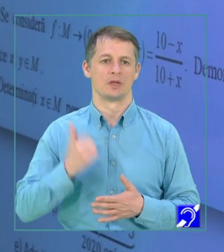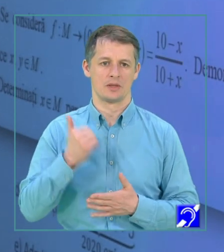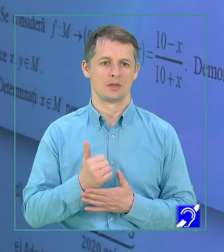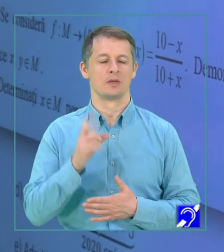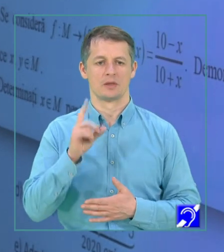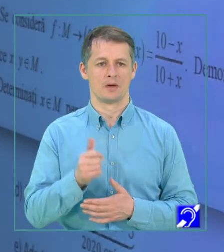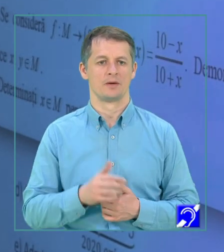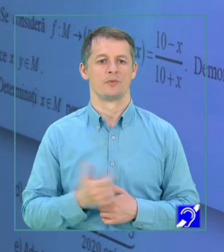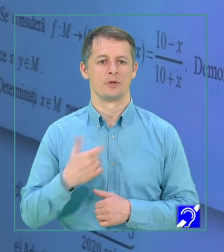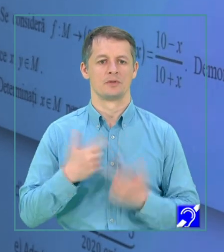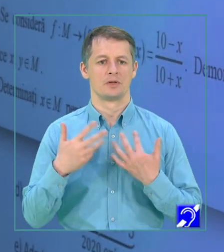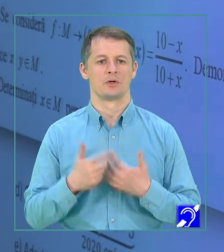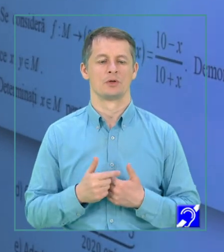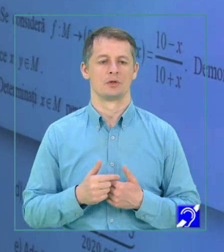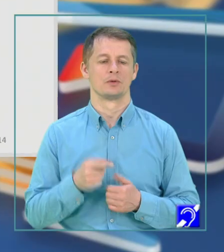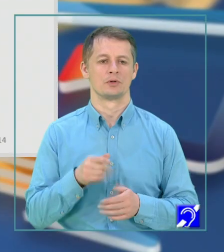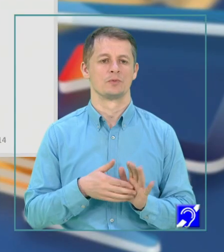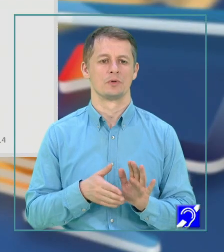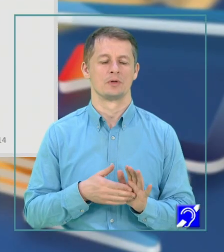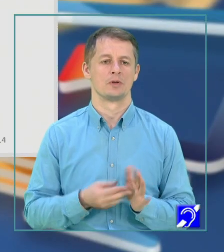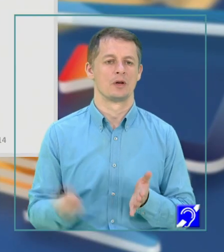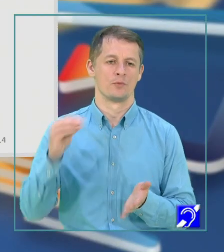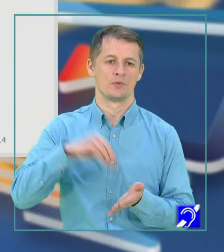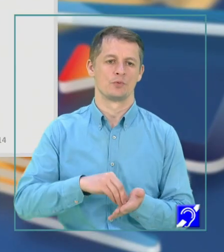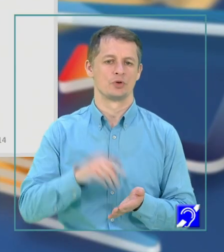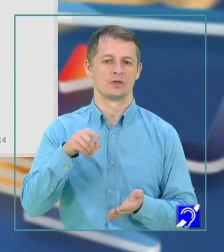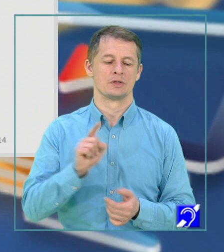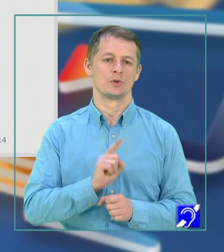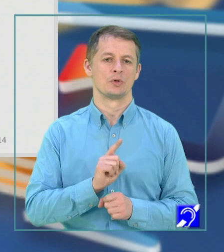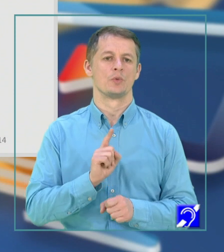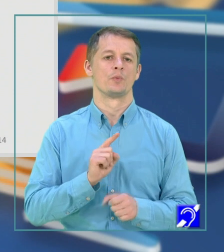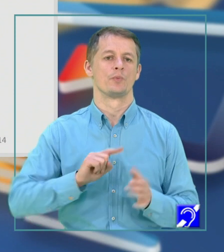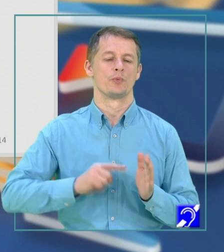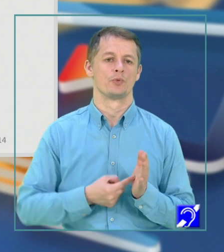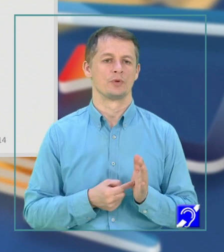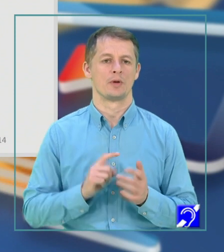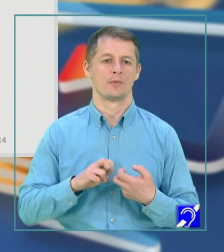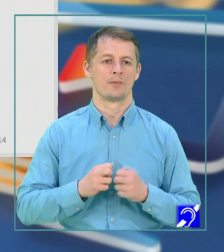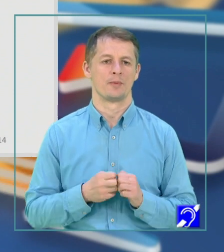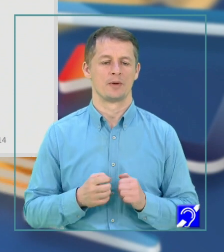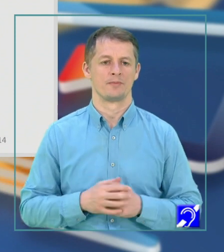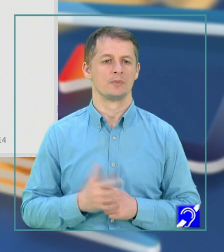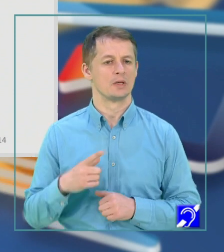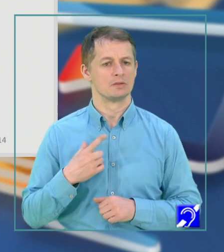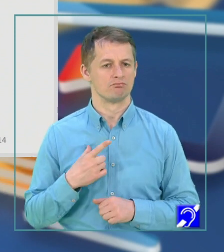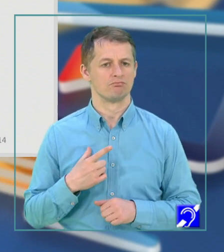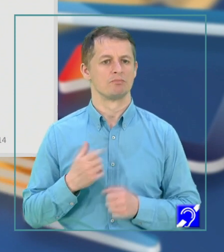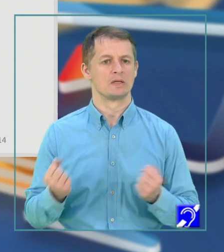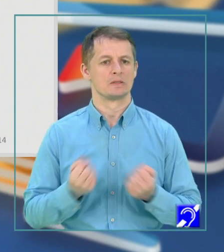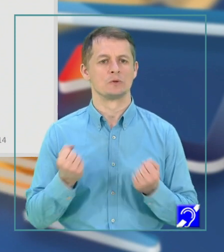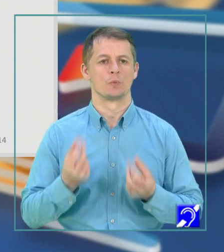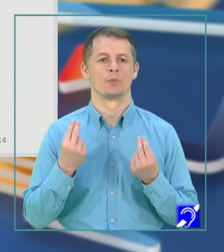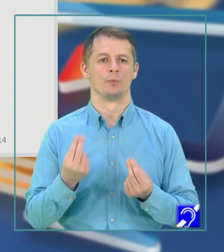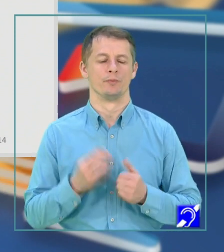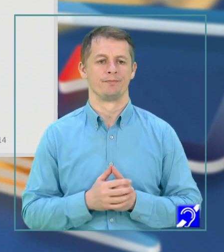să calculăm. Pentru acest motiv am adăugat acest punct D al problemei. E un exercițiu bun, trebuie să